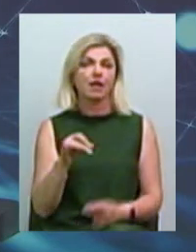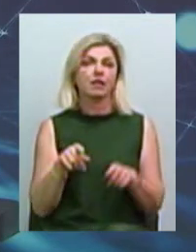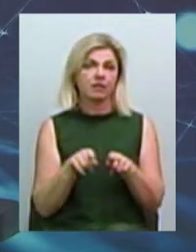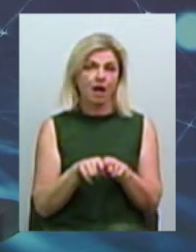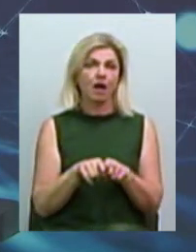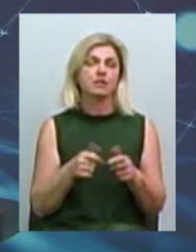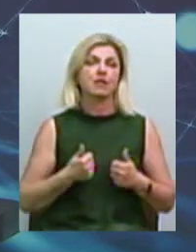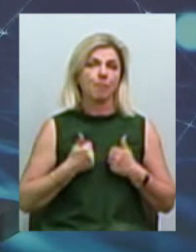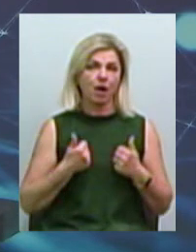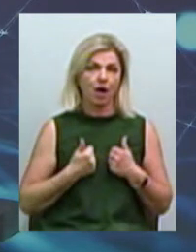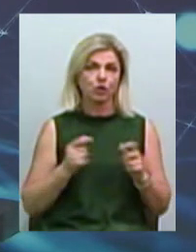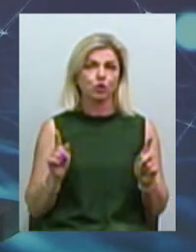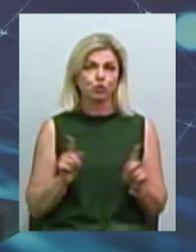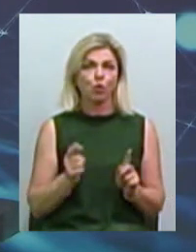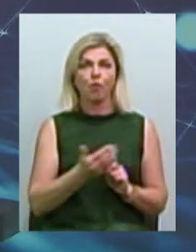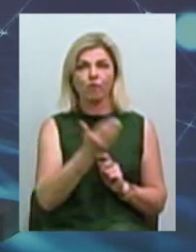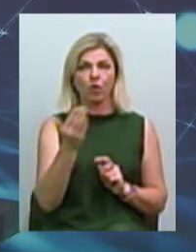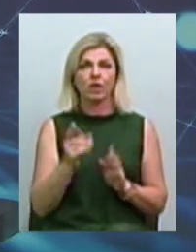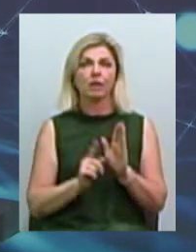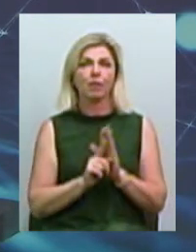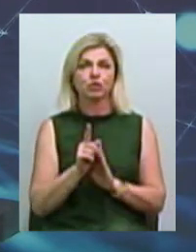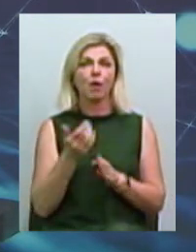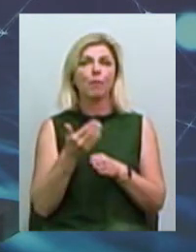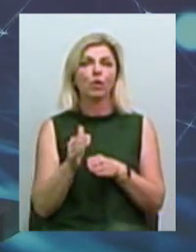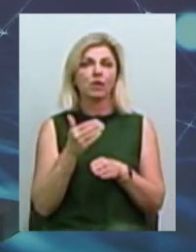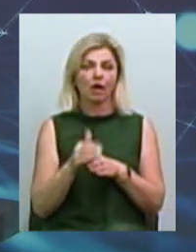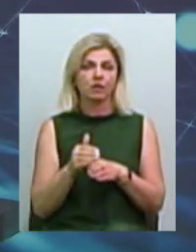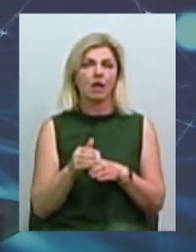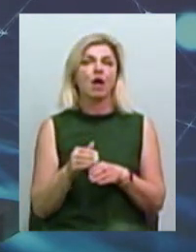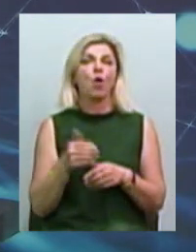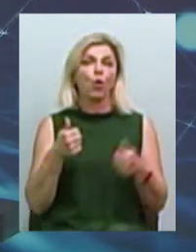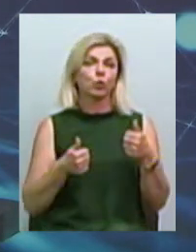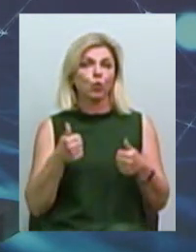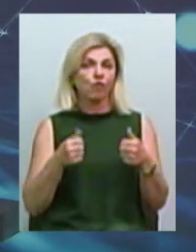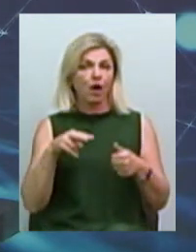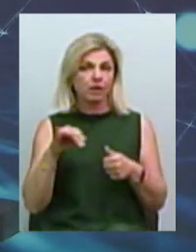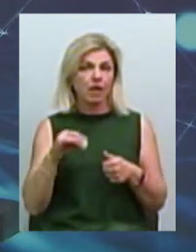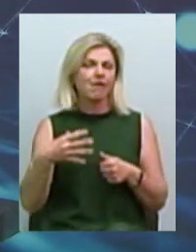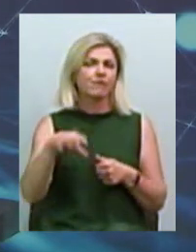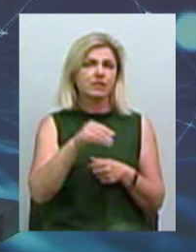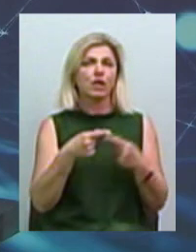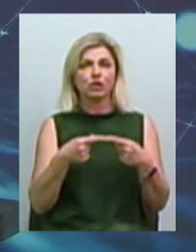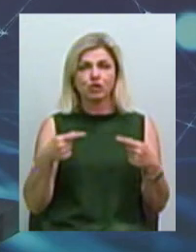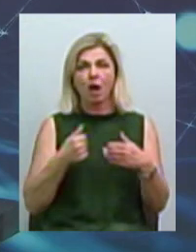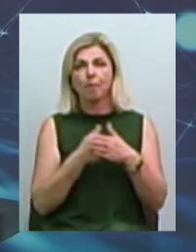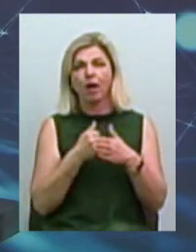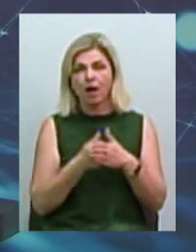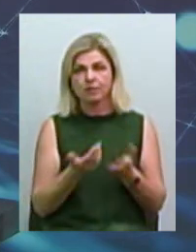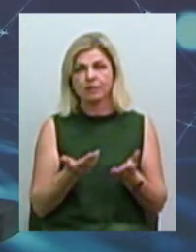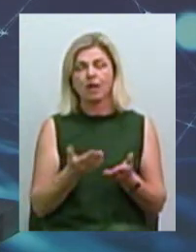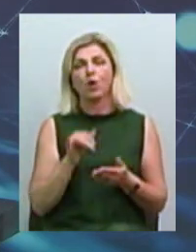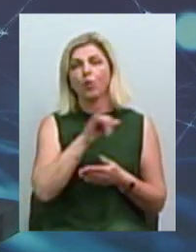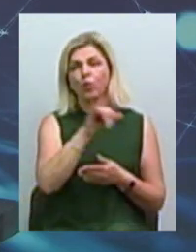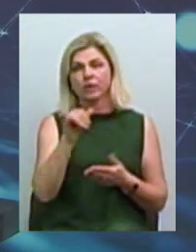якось намагатися, щоб вони спочатку потихеньку конкурували. Все інше, бази, у них є борги